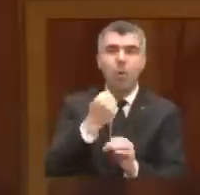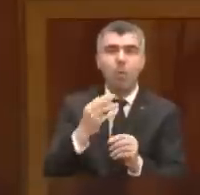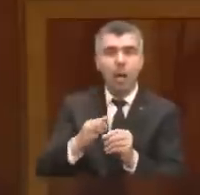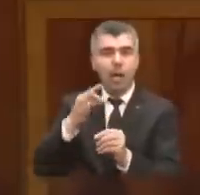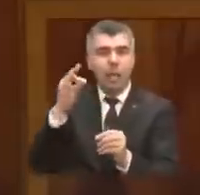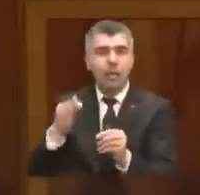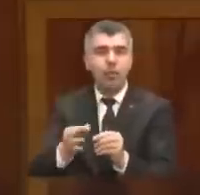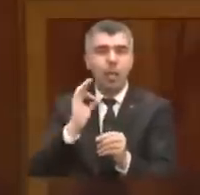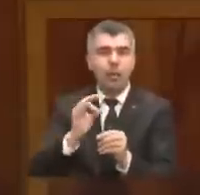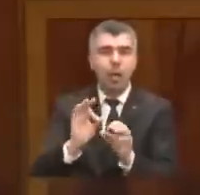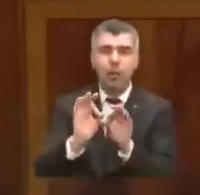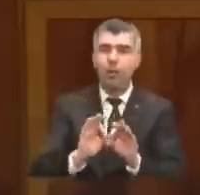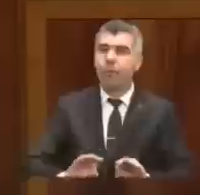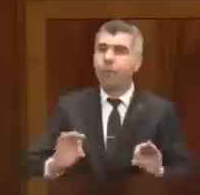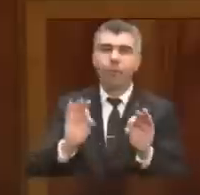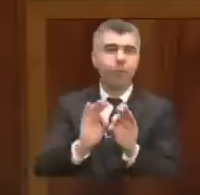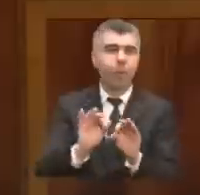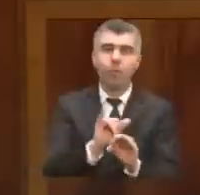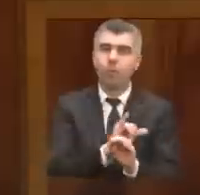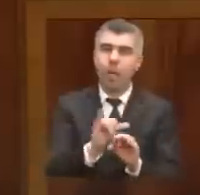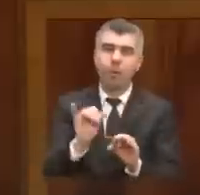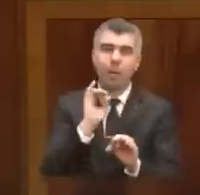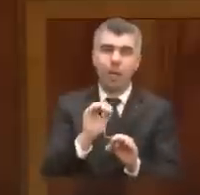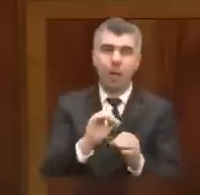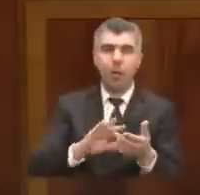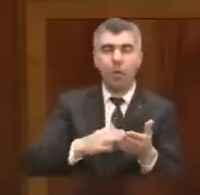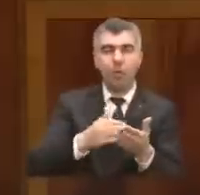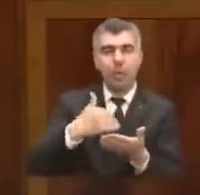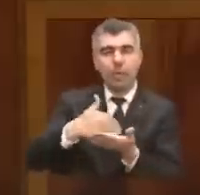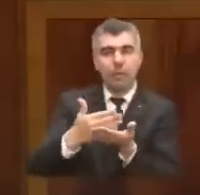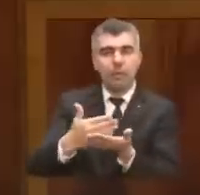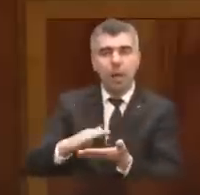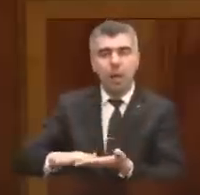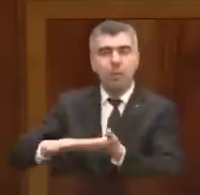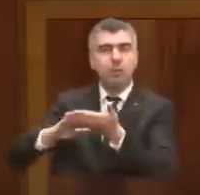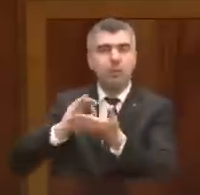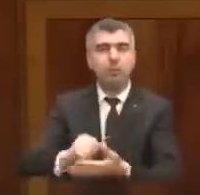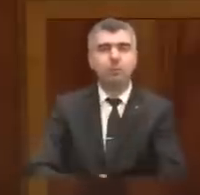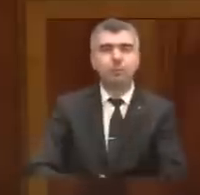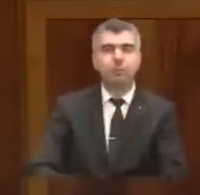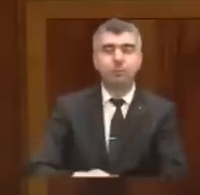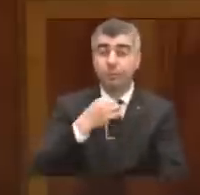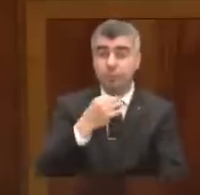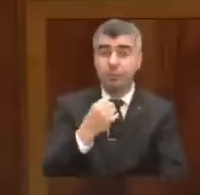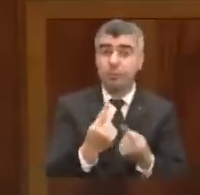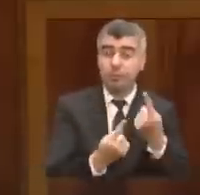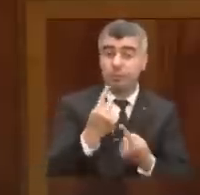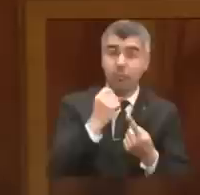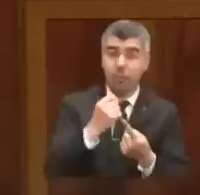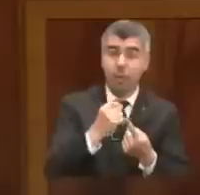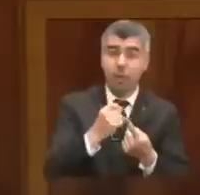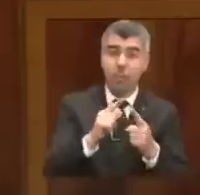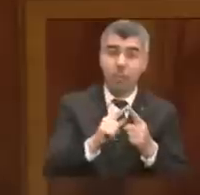الثروة، فقط توزع ما تبقى منها على المحظوظين والمقربين. كتوصفونا وتوصفنا بالمعارضة